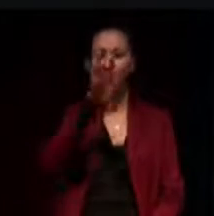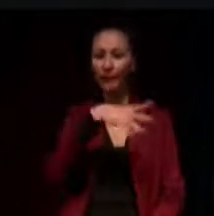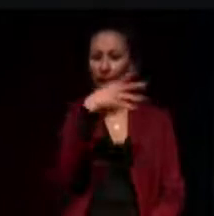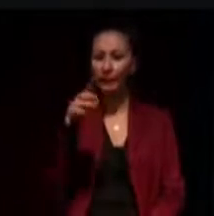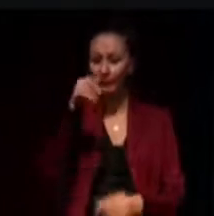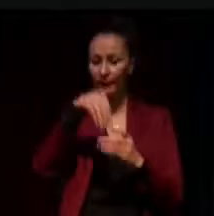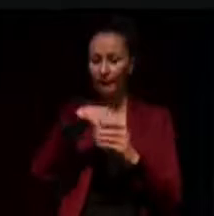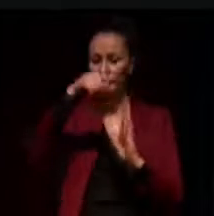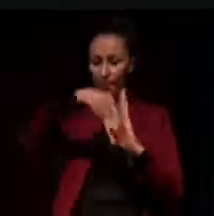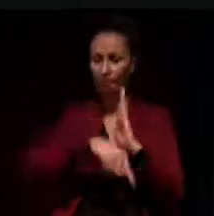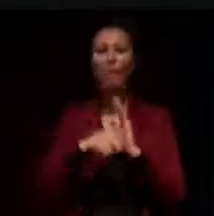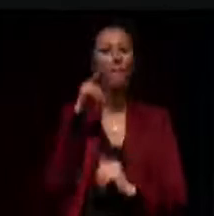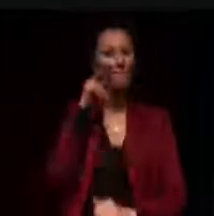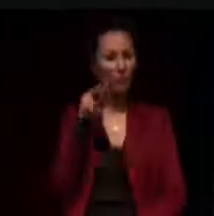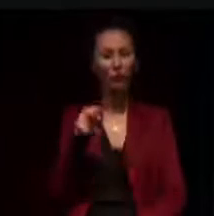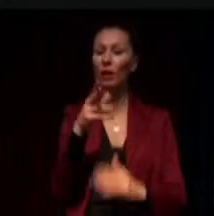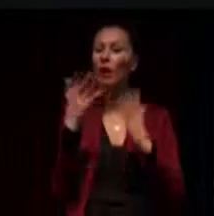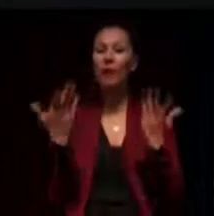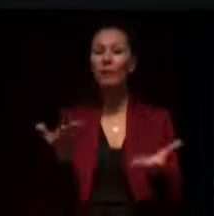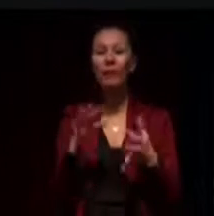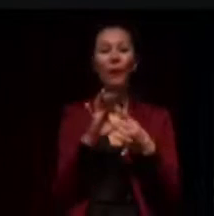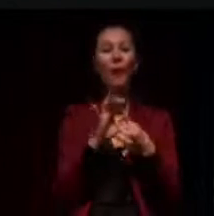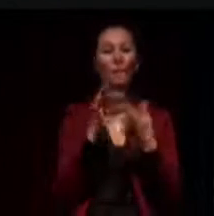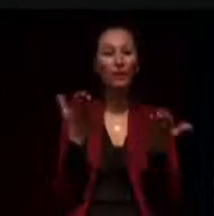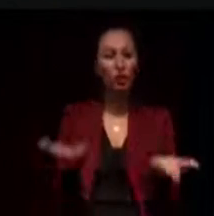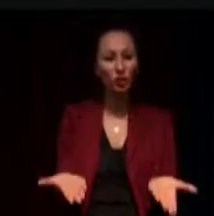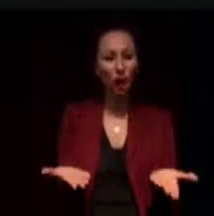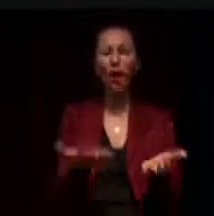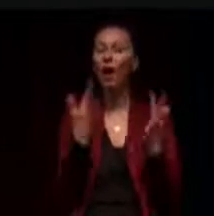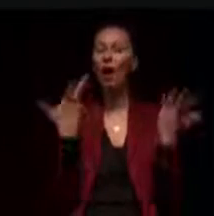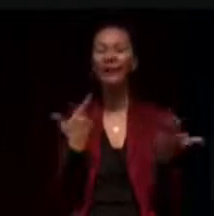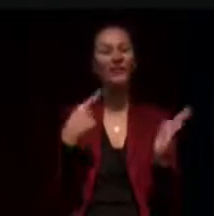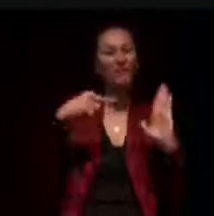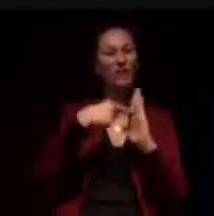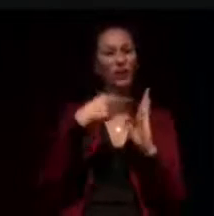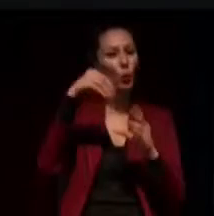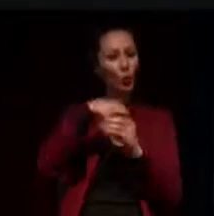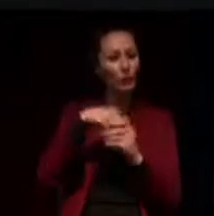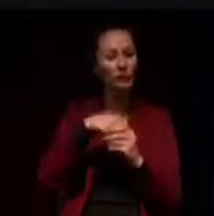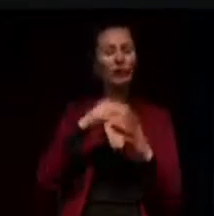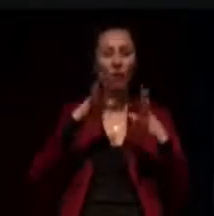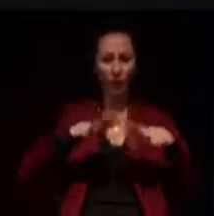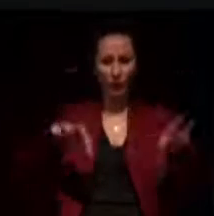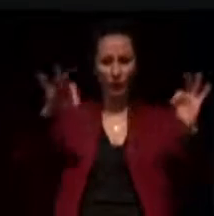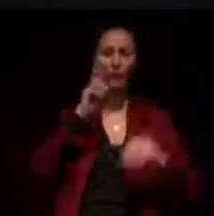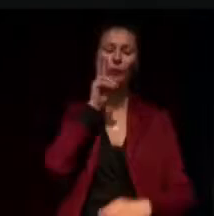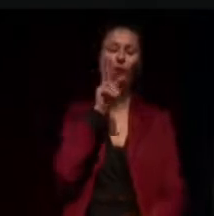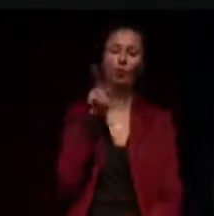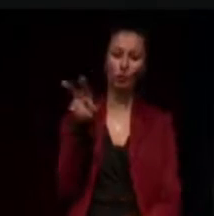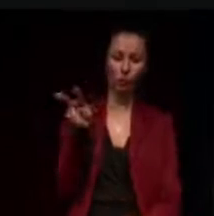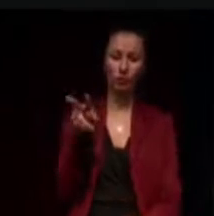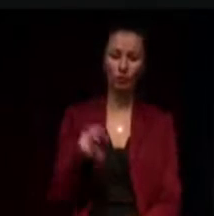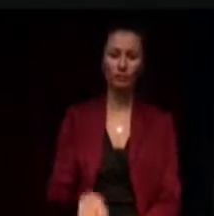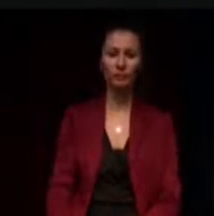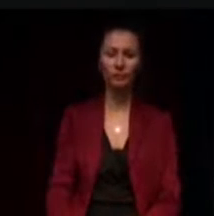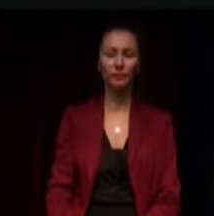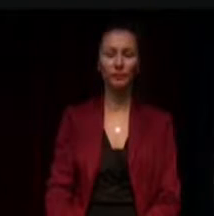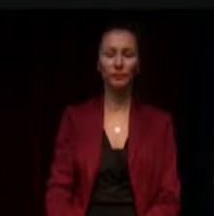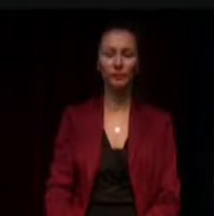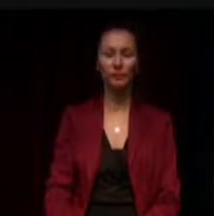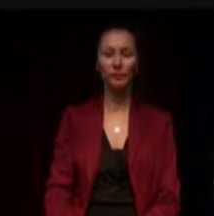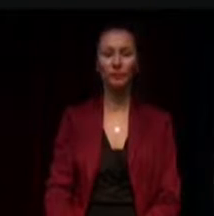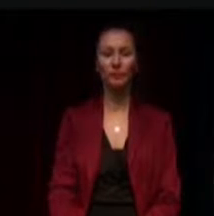Detaylarına bakacağız. Bunlar hangi amaçla, hangi vizyonla hazırlanmış, bunları göreceğiz.